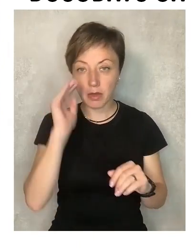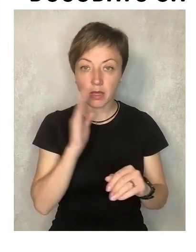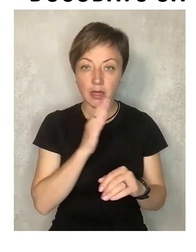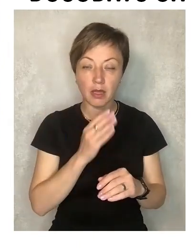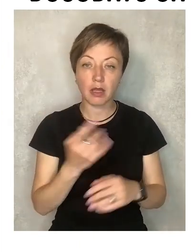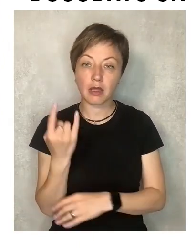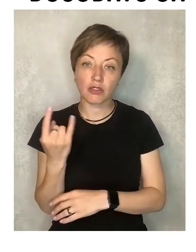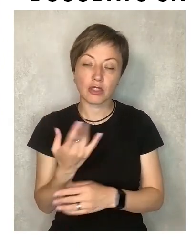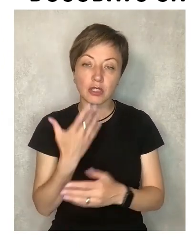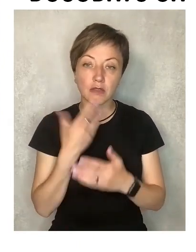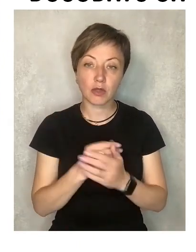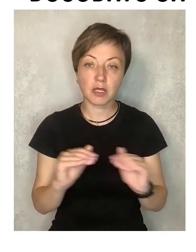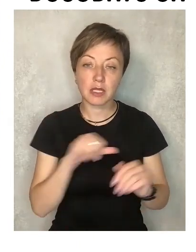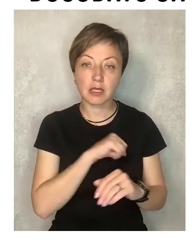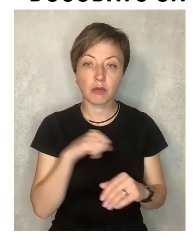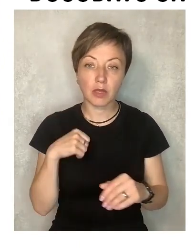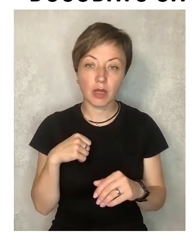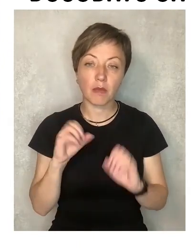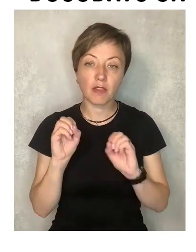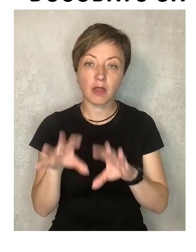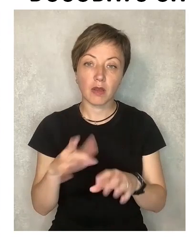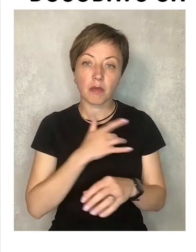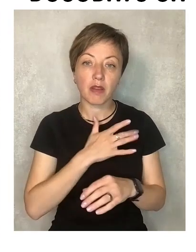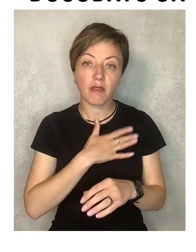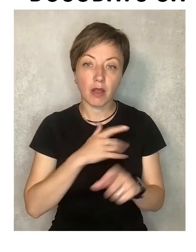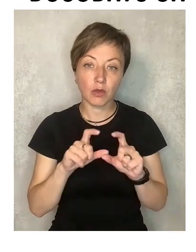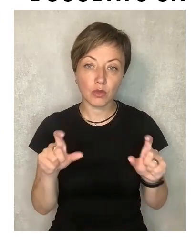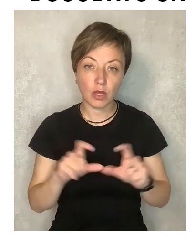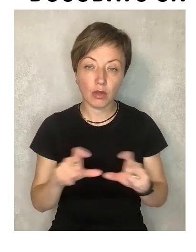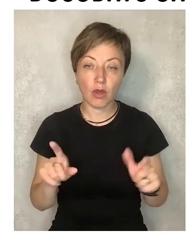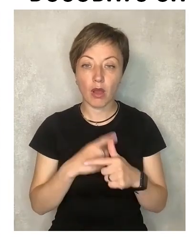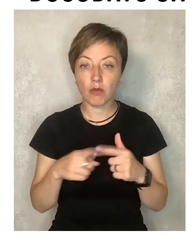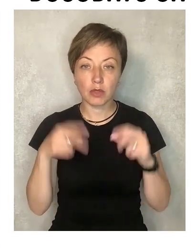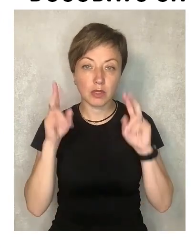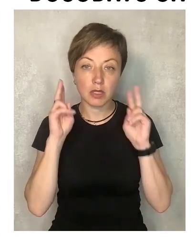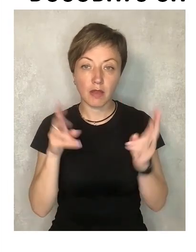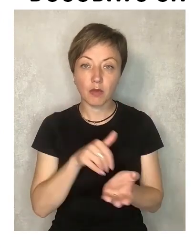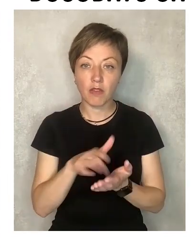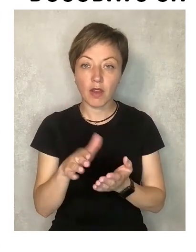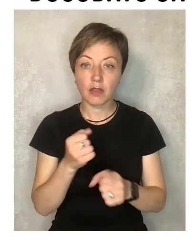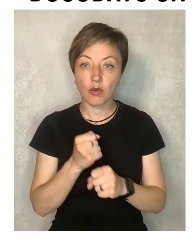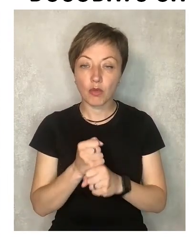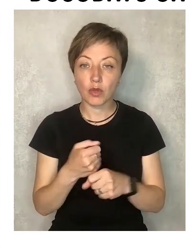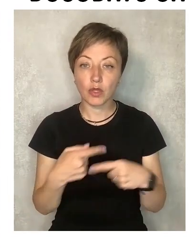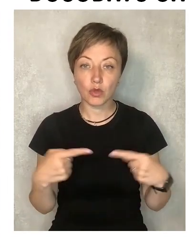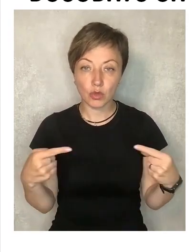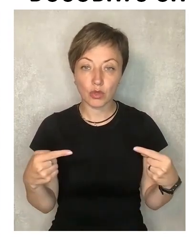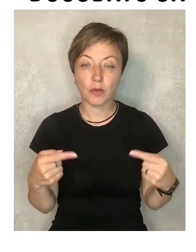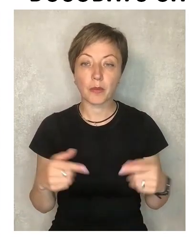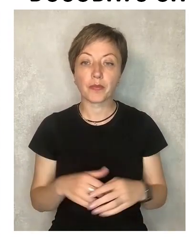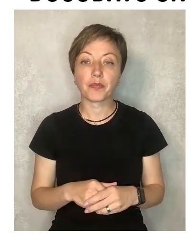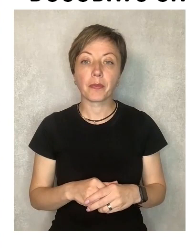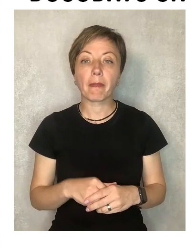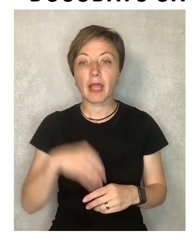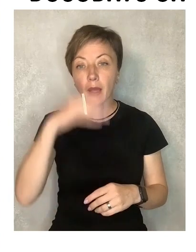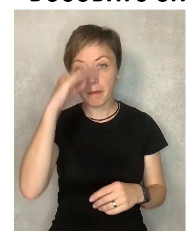якось зі своїми дітьми самотужки, або віддавати їх до приватних установ, або я не знаю, там відмовлятися від роботи тощо. І батьки